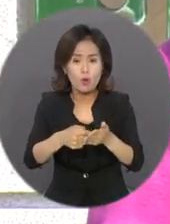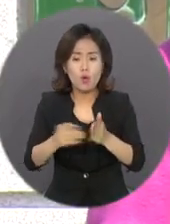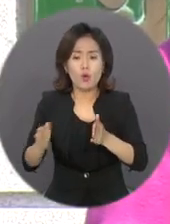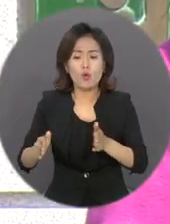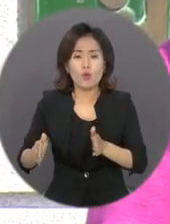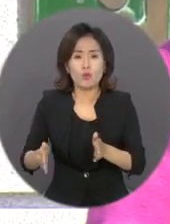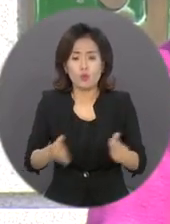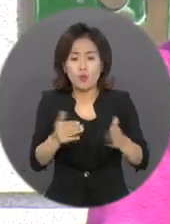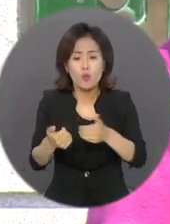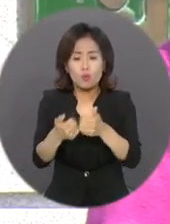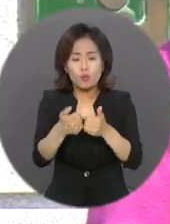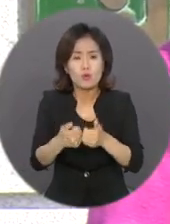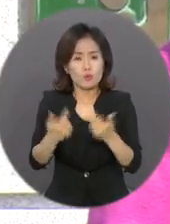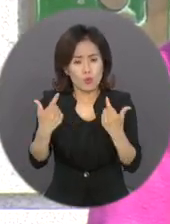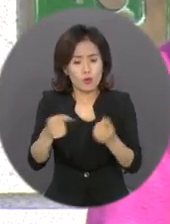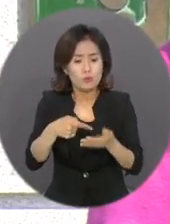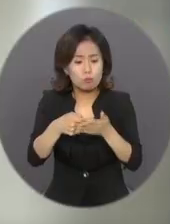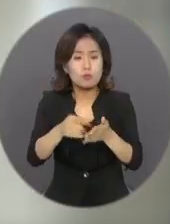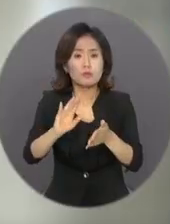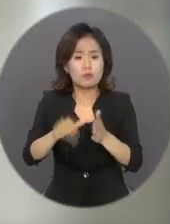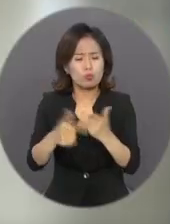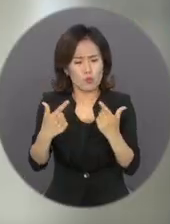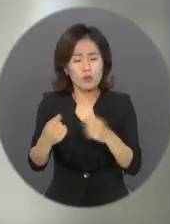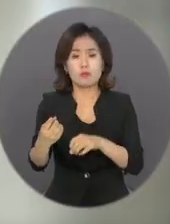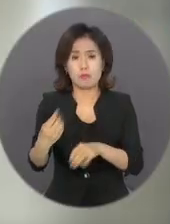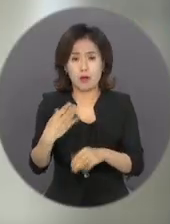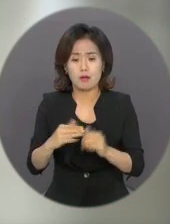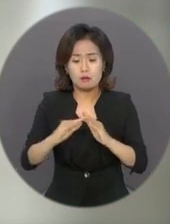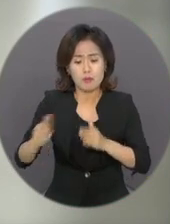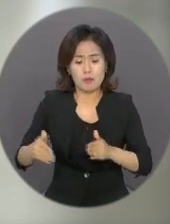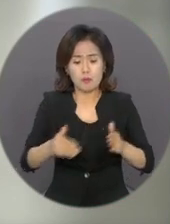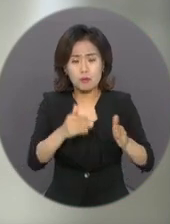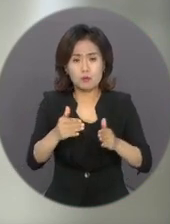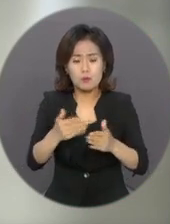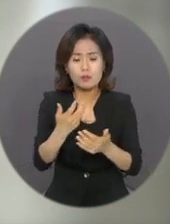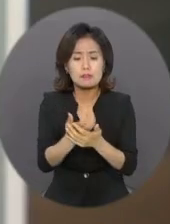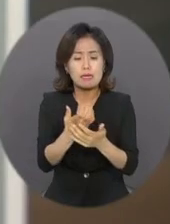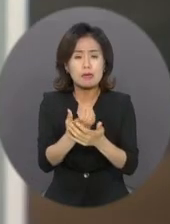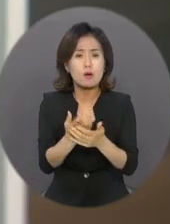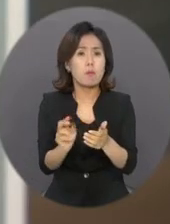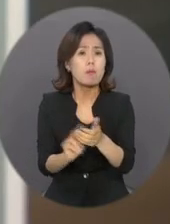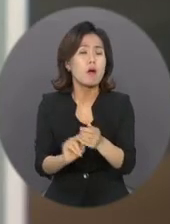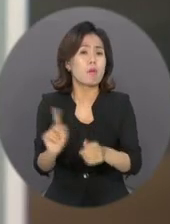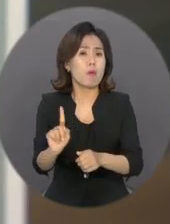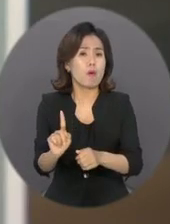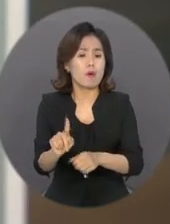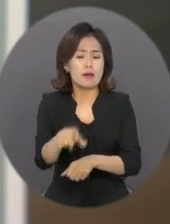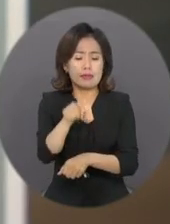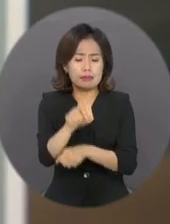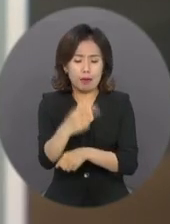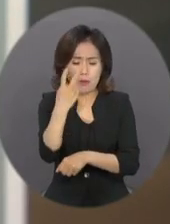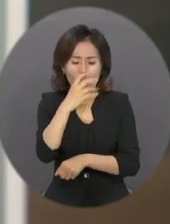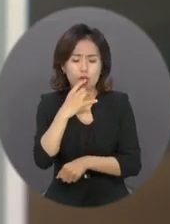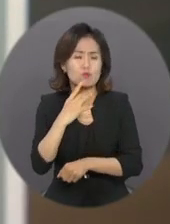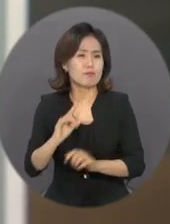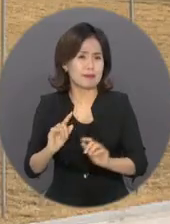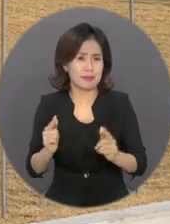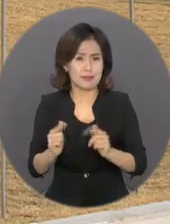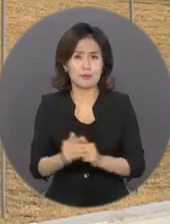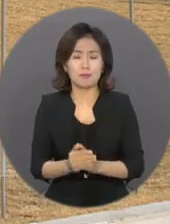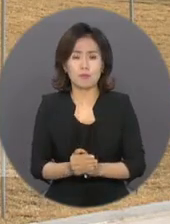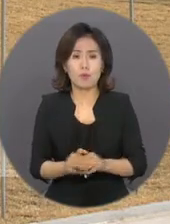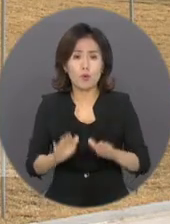전남도청의 답변은 똑같았습니다 전남도청의 자료 비공개는 비단 사무관리비 집행 세부내역뿐만 아닙니다